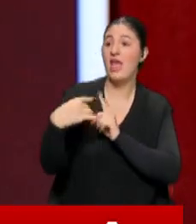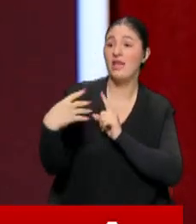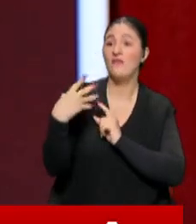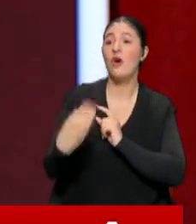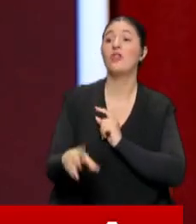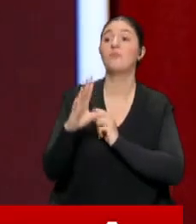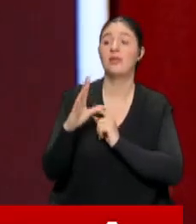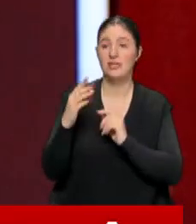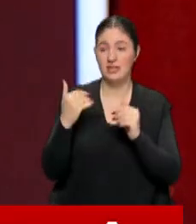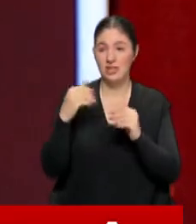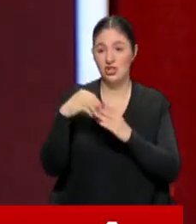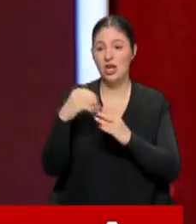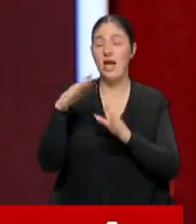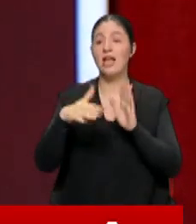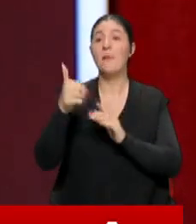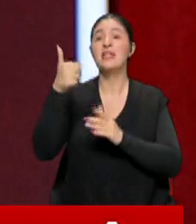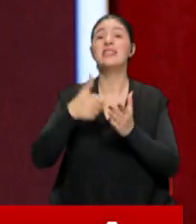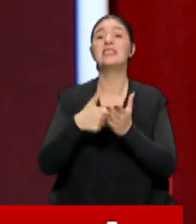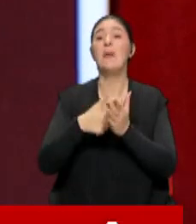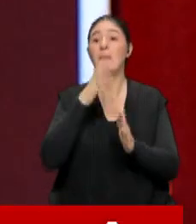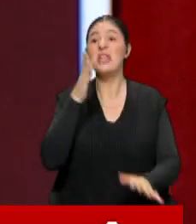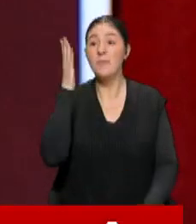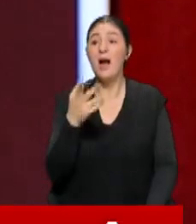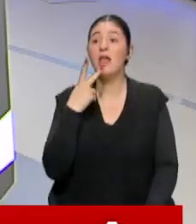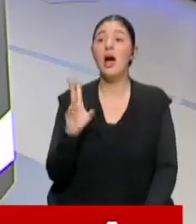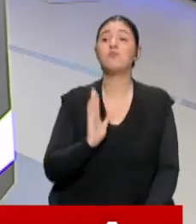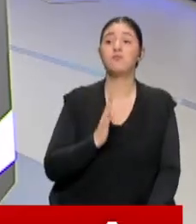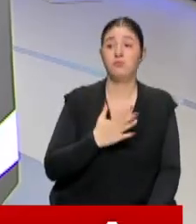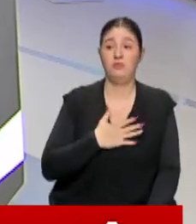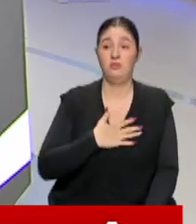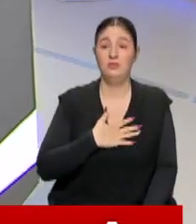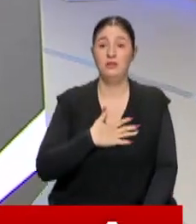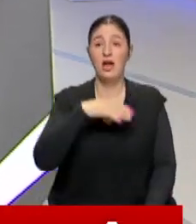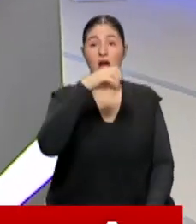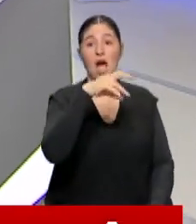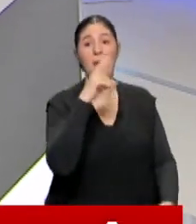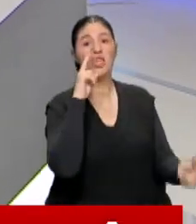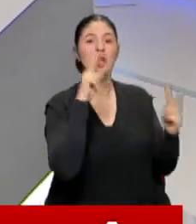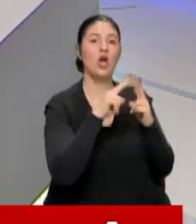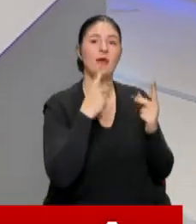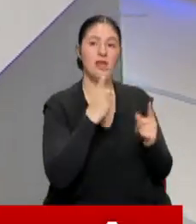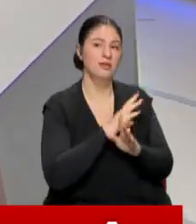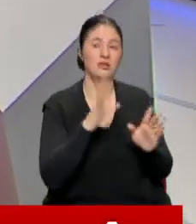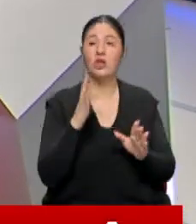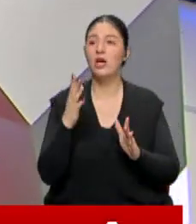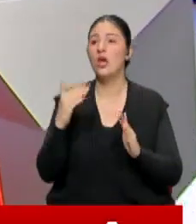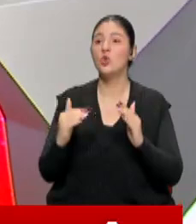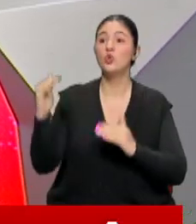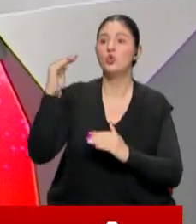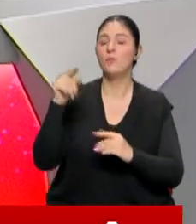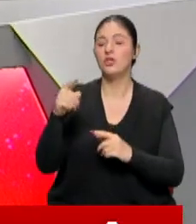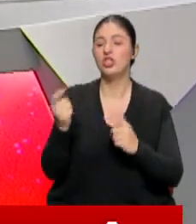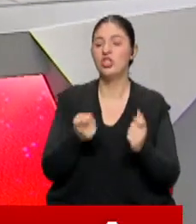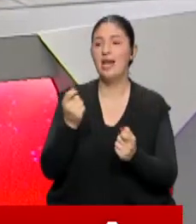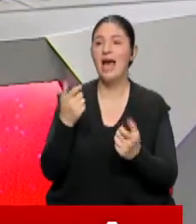konmasın diye adalet bakanının ismini bildiğim halde açıklamadı AK Parti ile görüşme Dedin evet yani üst düzey Hani bu